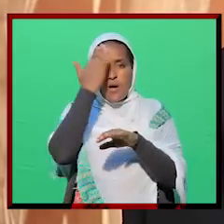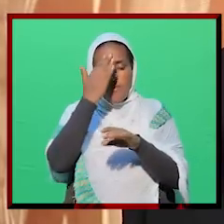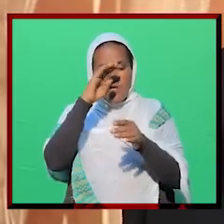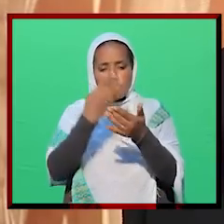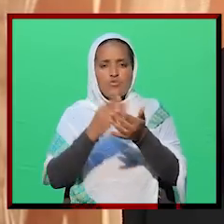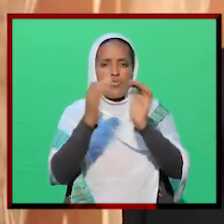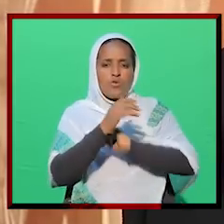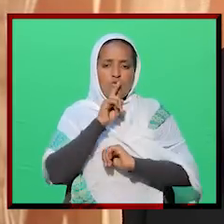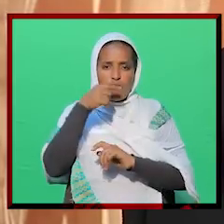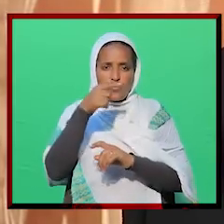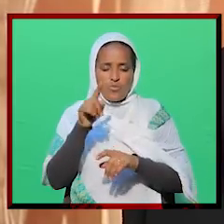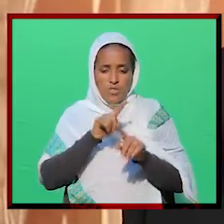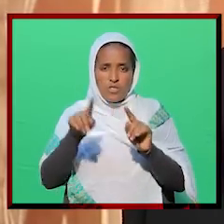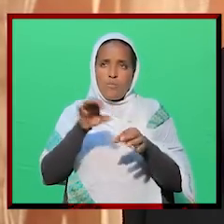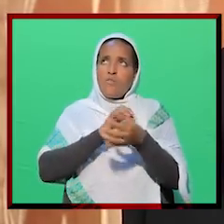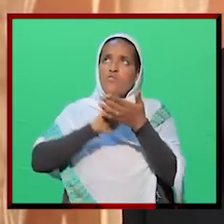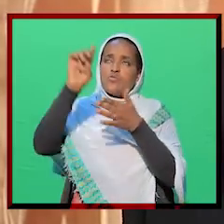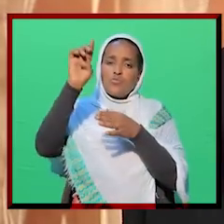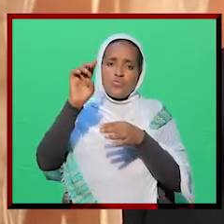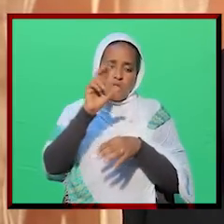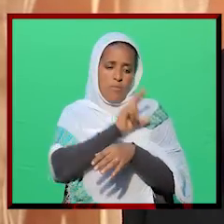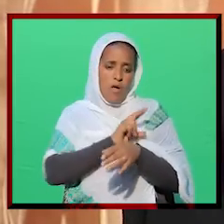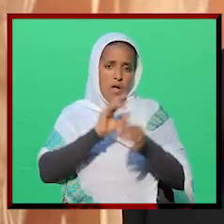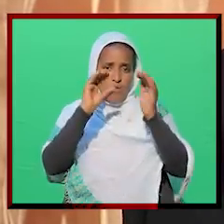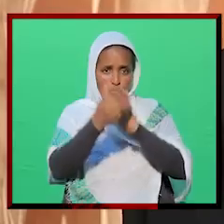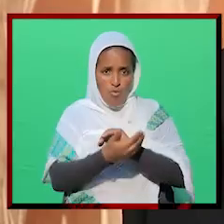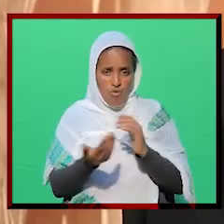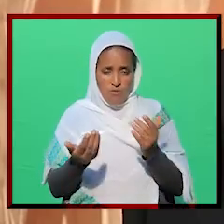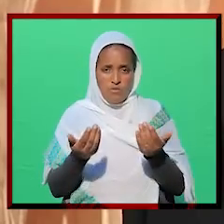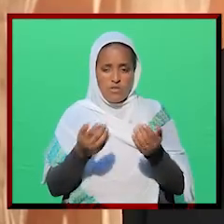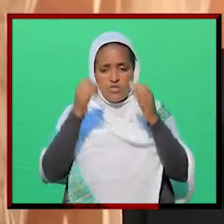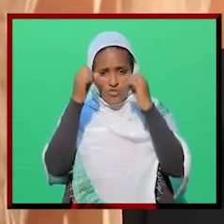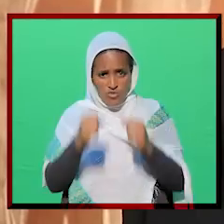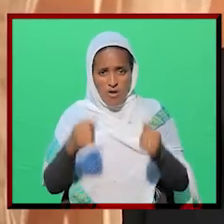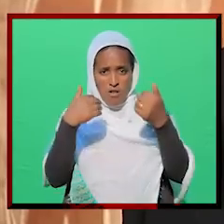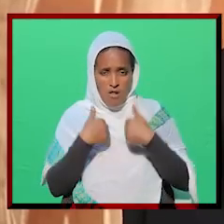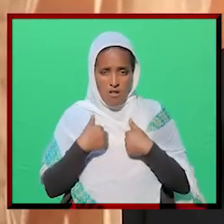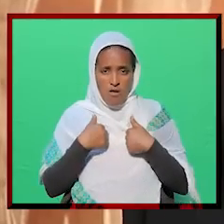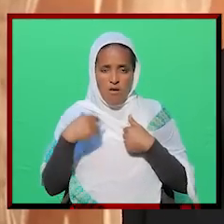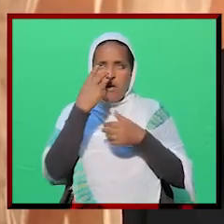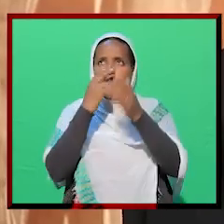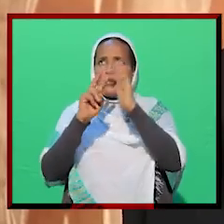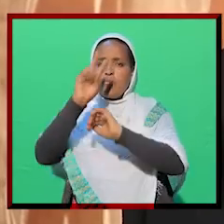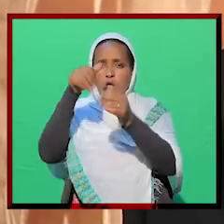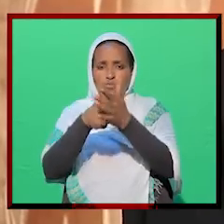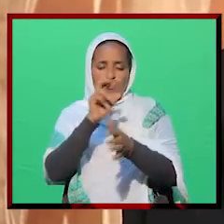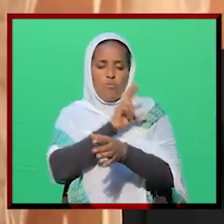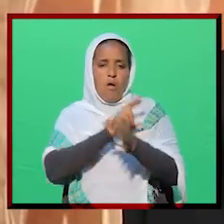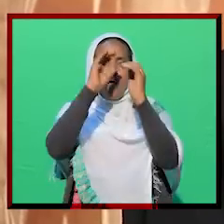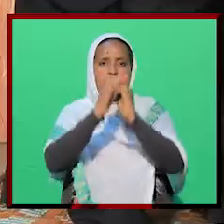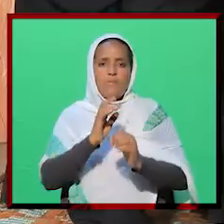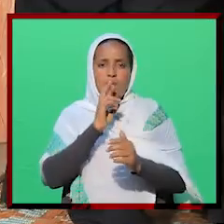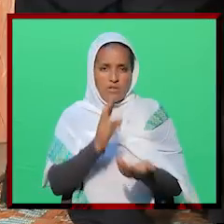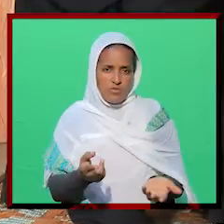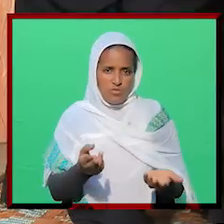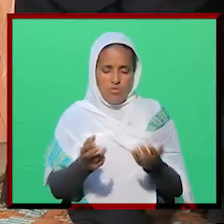መንፈስ ቅዱስም ከሰራጽነት ወደ ወላድነትም ወይም እኛን በጸጋ በአርባ ቀን መስማያ ቀን